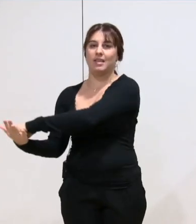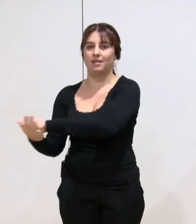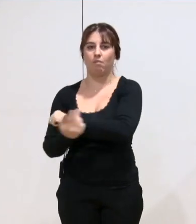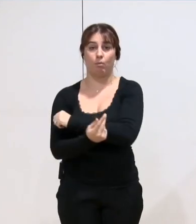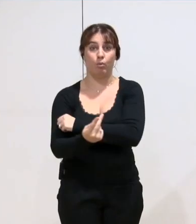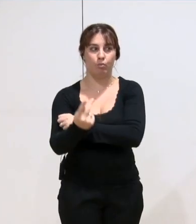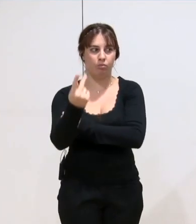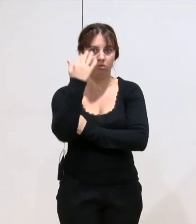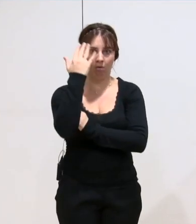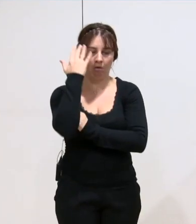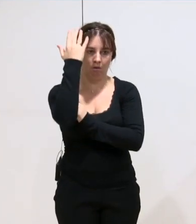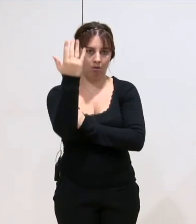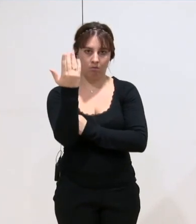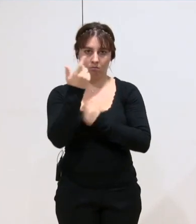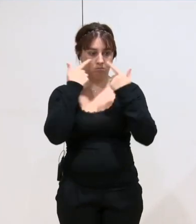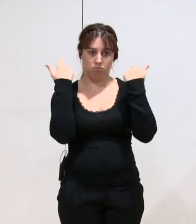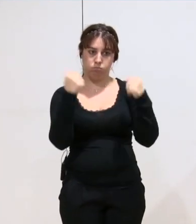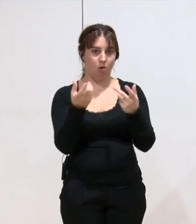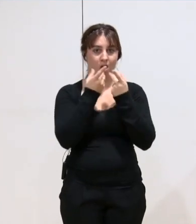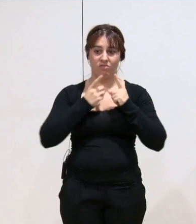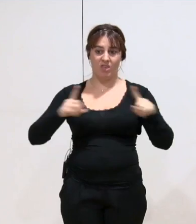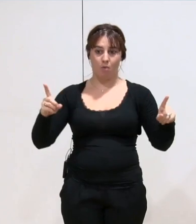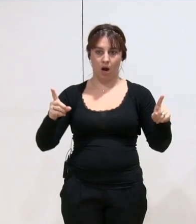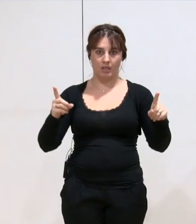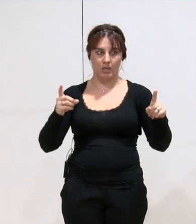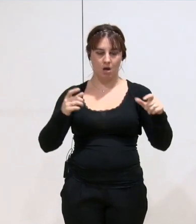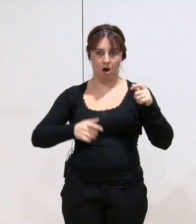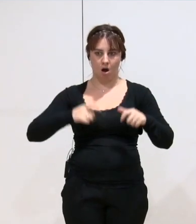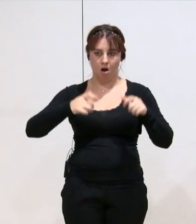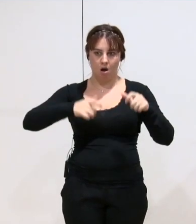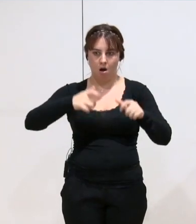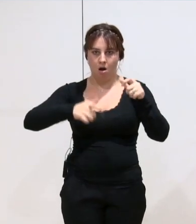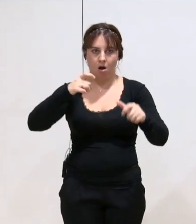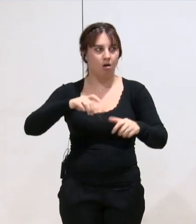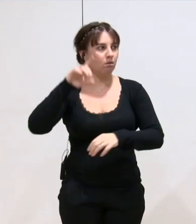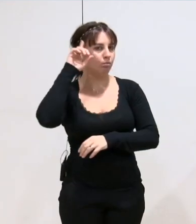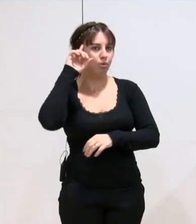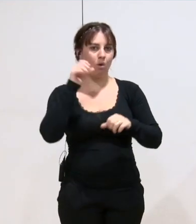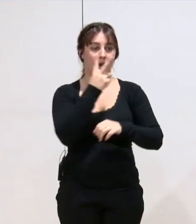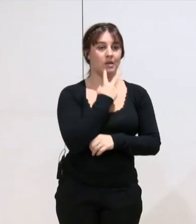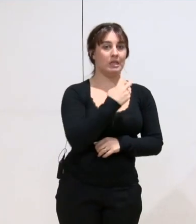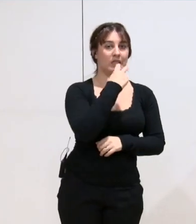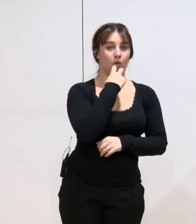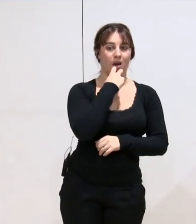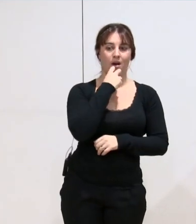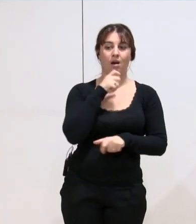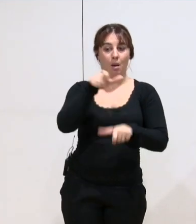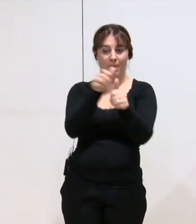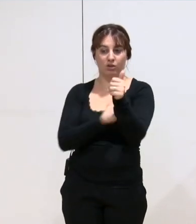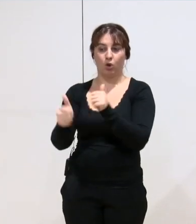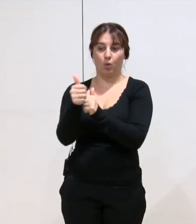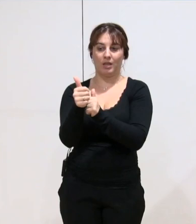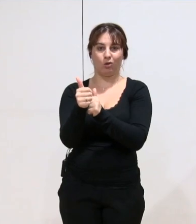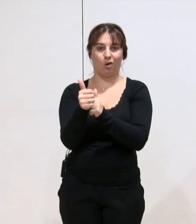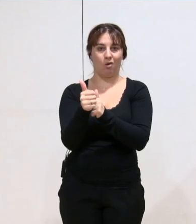état de fait est une menace pour la démocratie parce qu'il complexifie le rapport entre le citoyen et ses représentants, ce qui ne